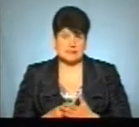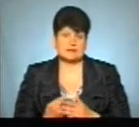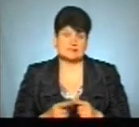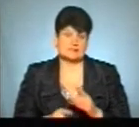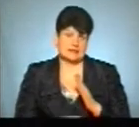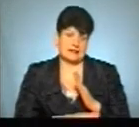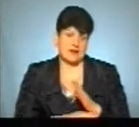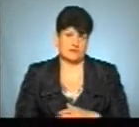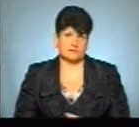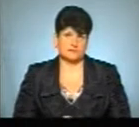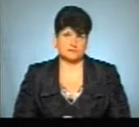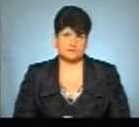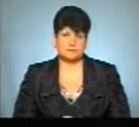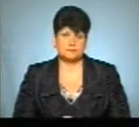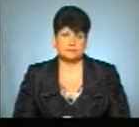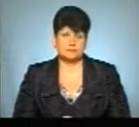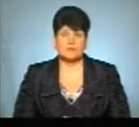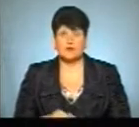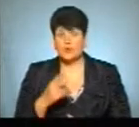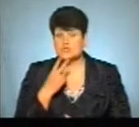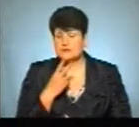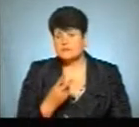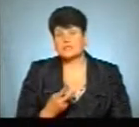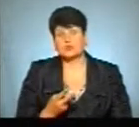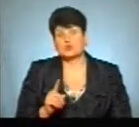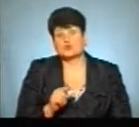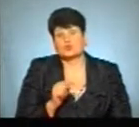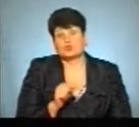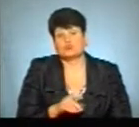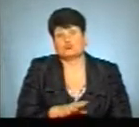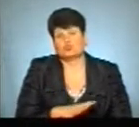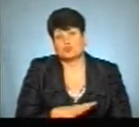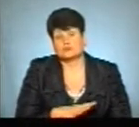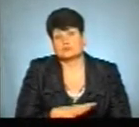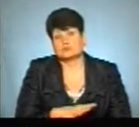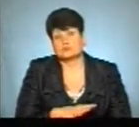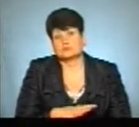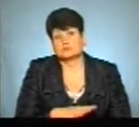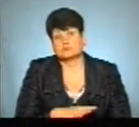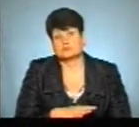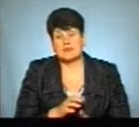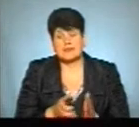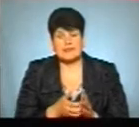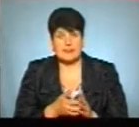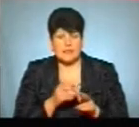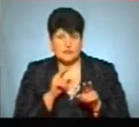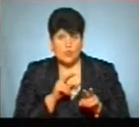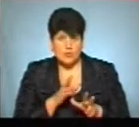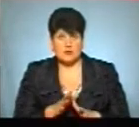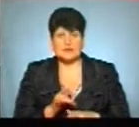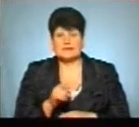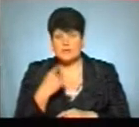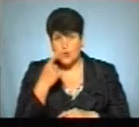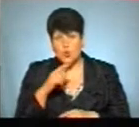дерев. Ось, очевидно, що тут був, ну, умовно кажучи, певний недогляд. Навіть ті особи,